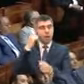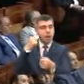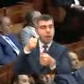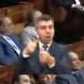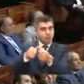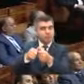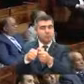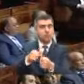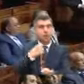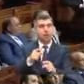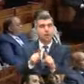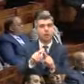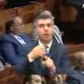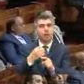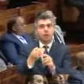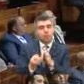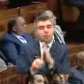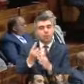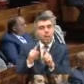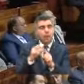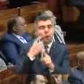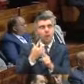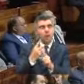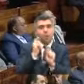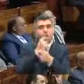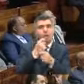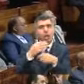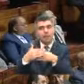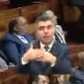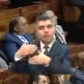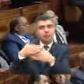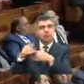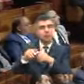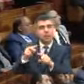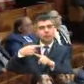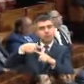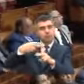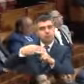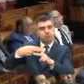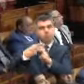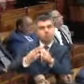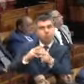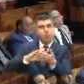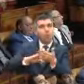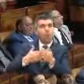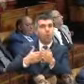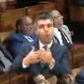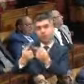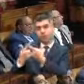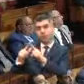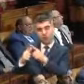هي المنتج الاول لنبتات الصبار، وهي المعيل الاساسي للساكنه واللي مازال شادهم في هذيك